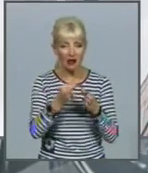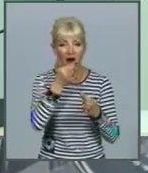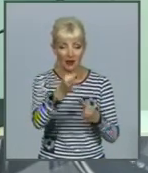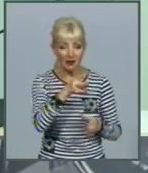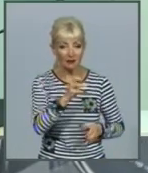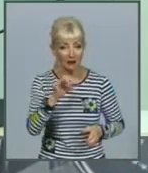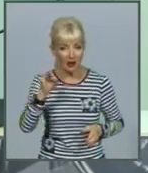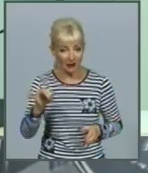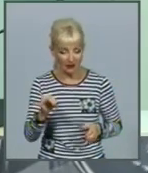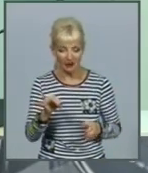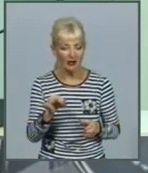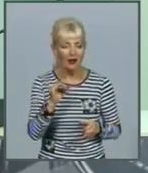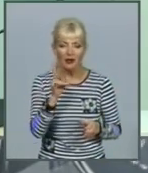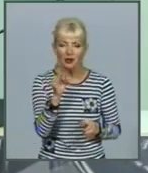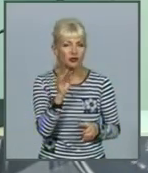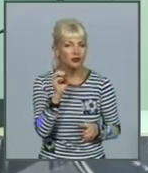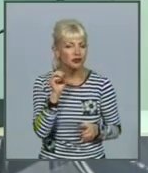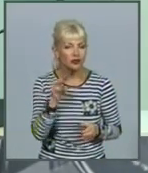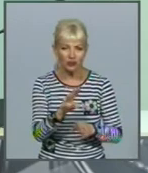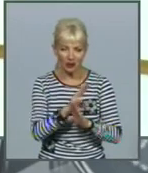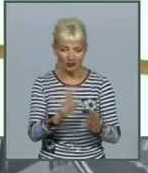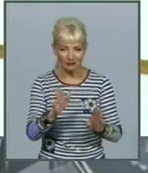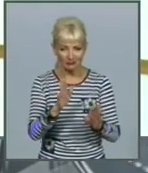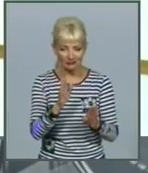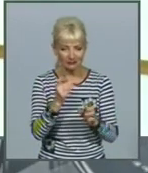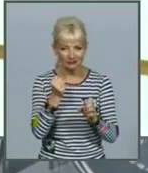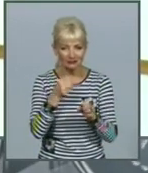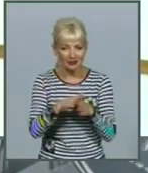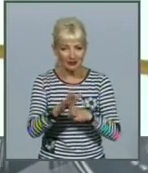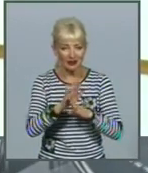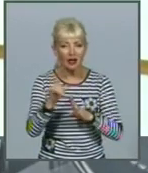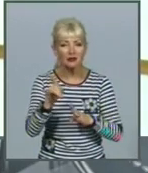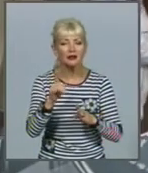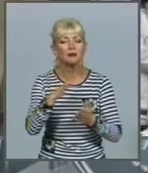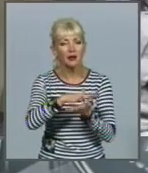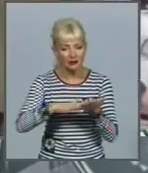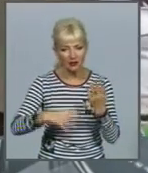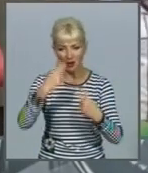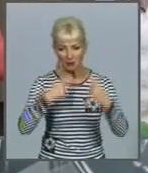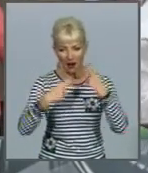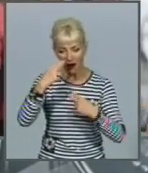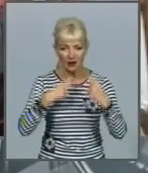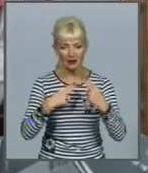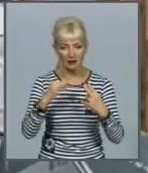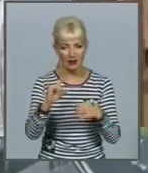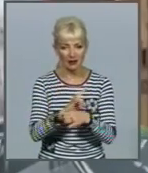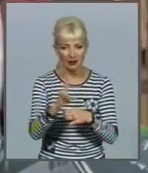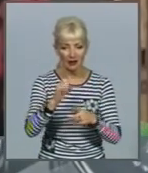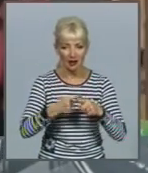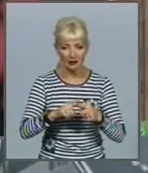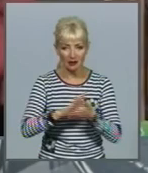і, не дивлячись на відкриті дані від рідних мера, продовжують піаритися на цій ситуації. Для чого ми тут всі зібралися? Для того, щоб